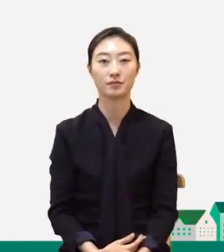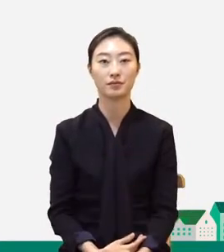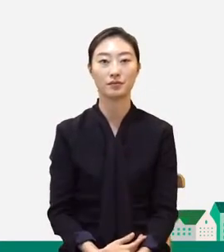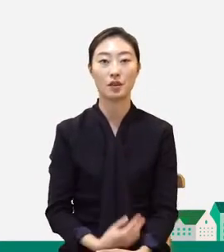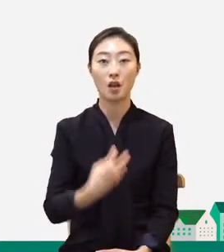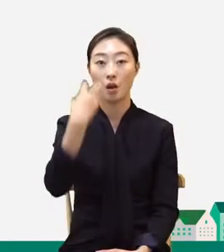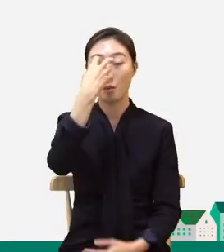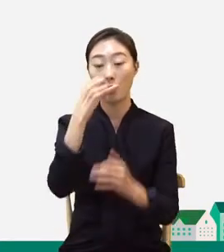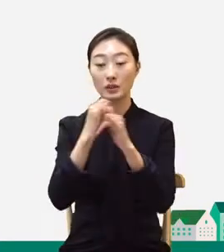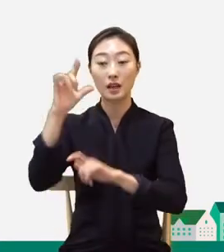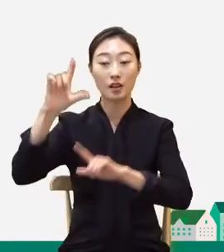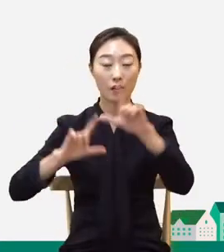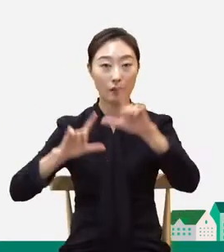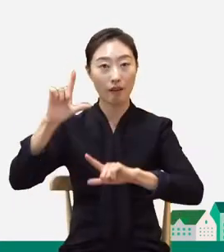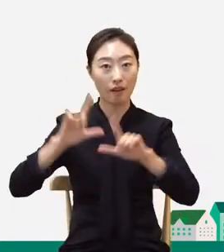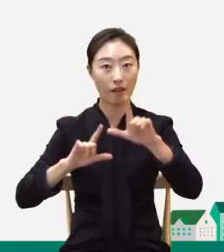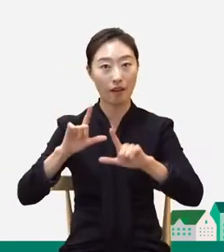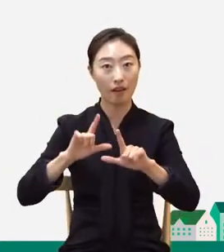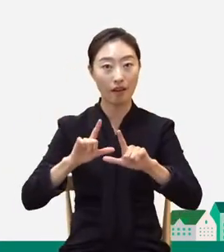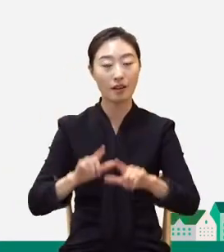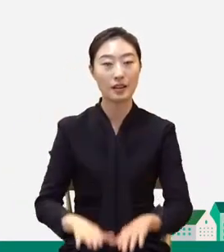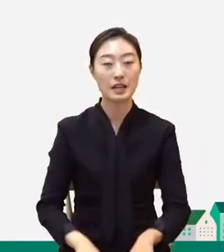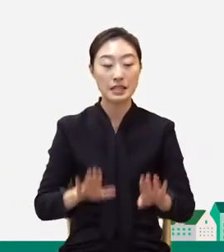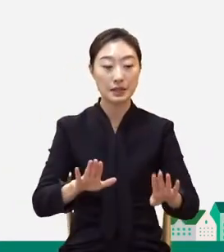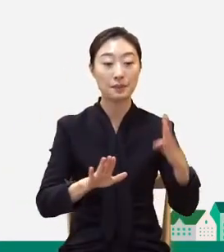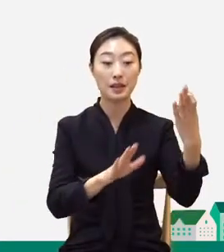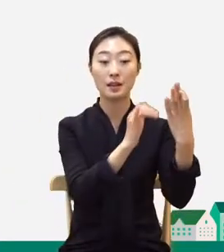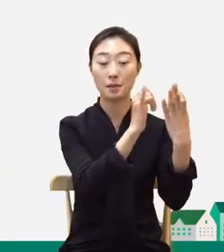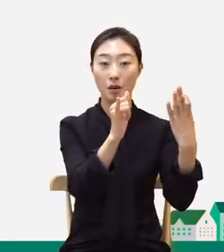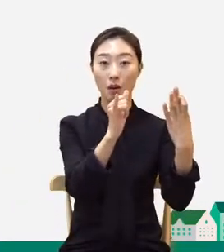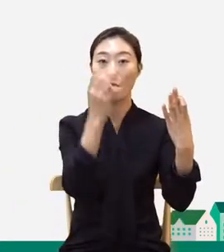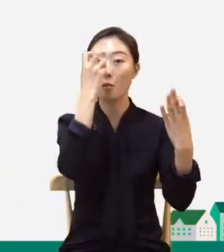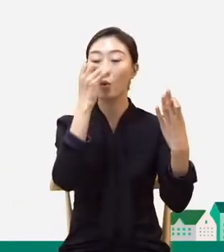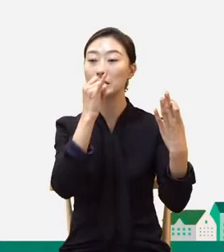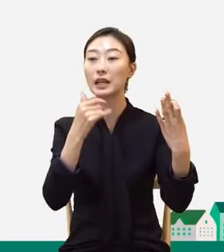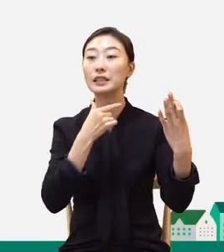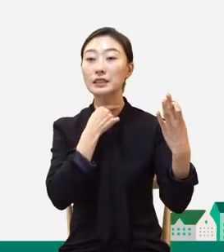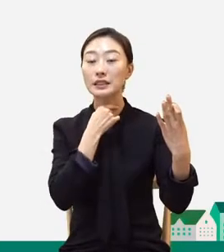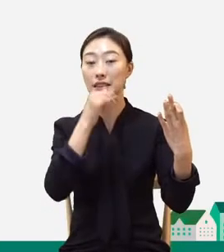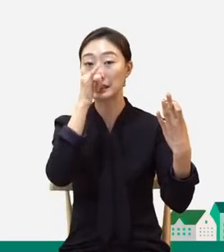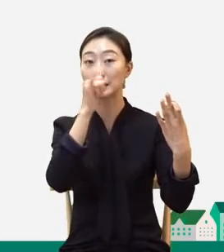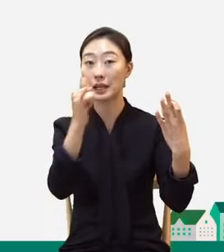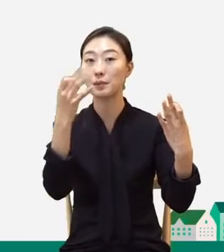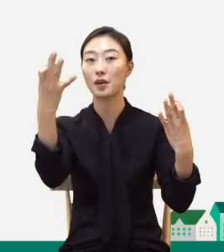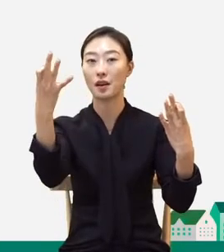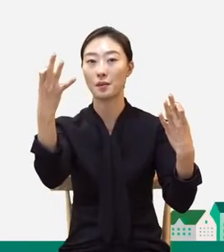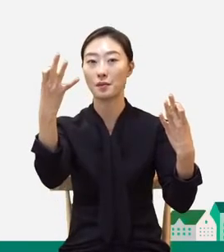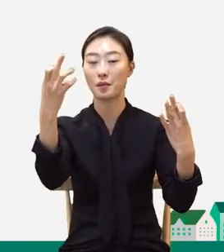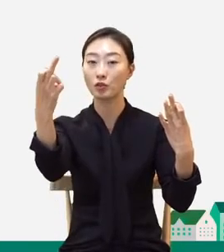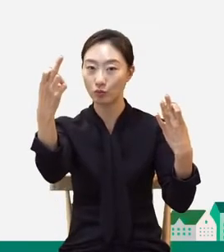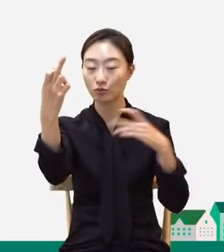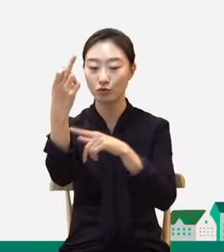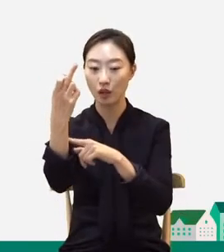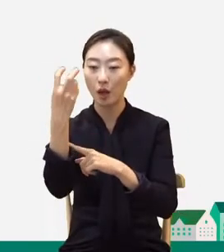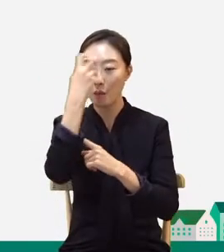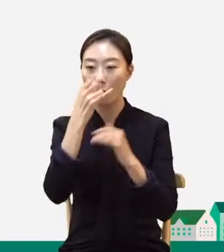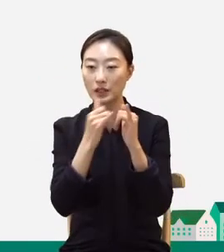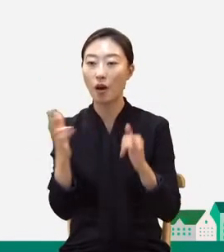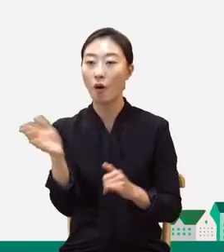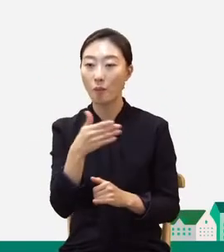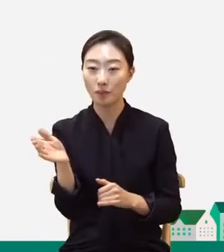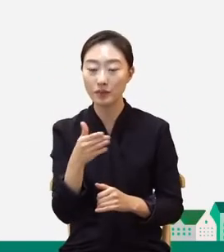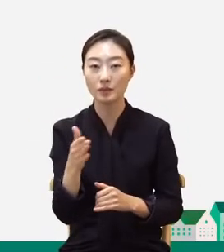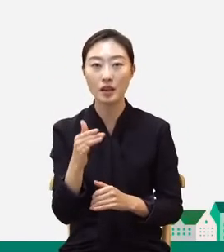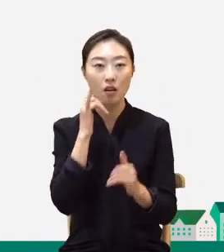보호자 현황입니다. 현원 14분 중에 보호자가 있는 분은 10분이십니다. 보호자가 없거나 연락이 되지 않는 경우가